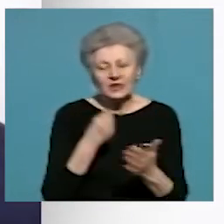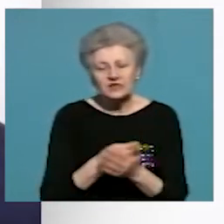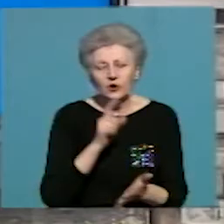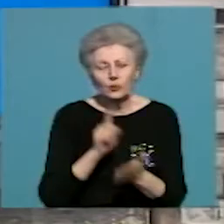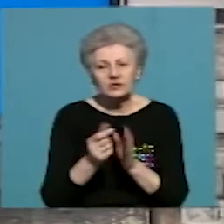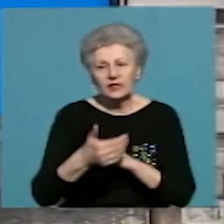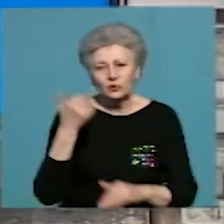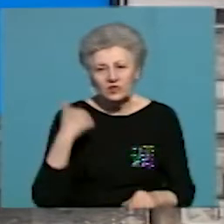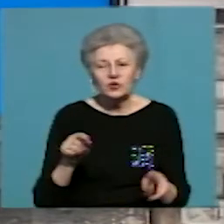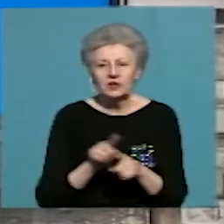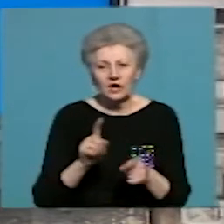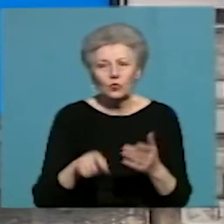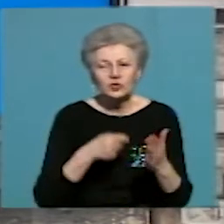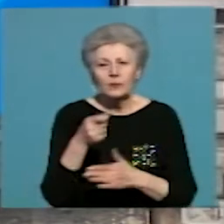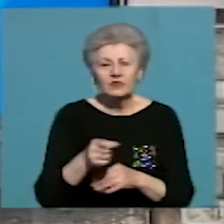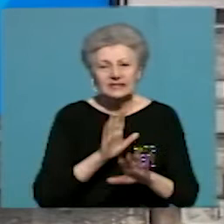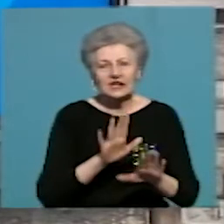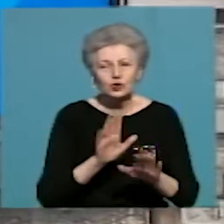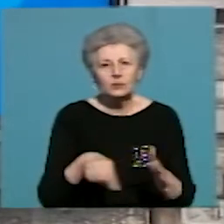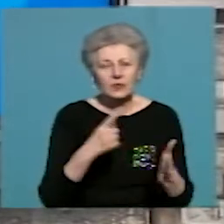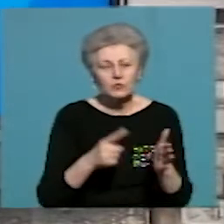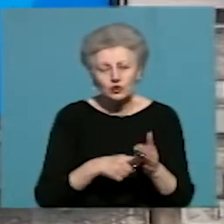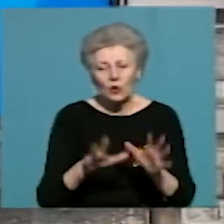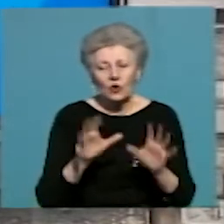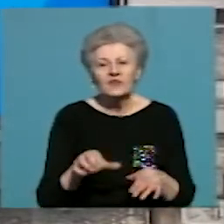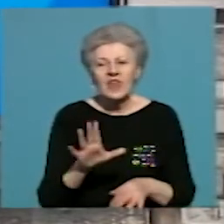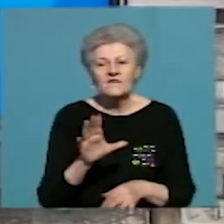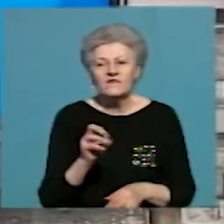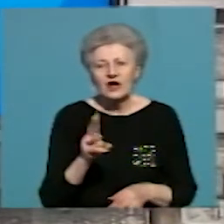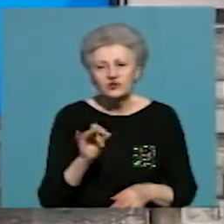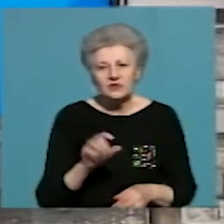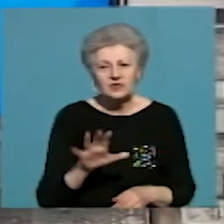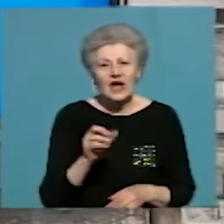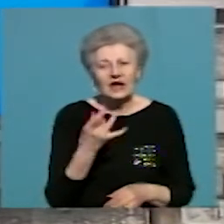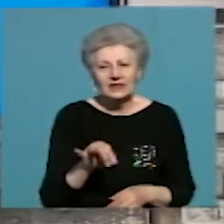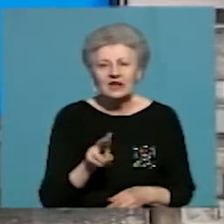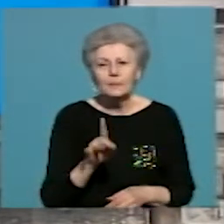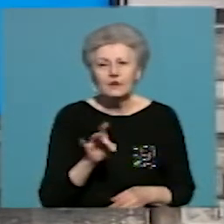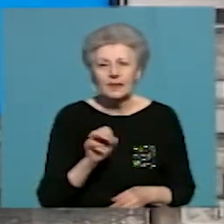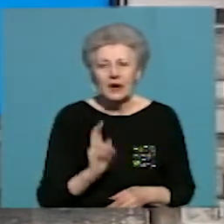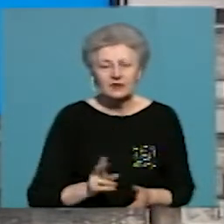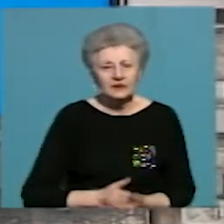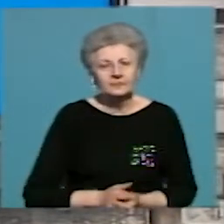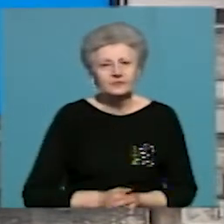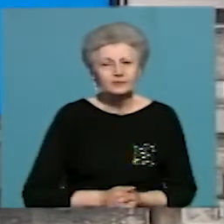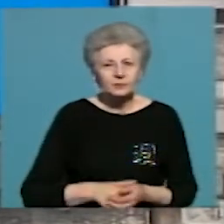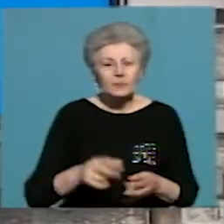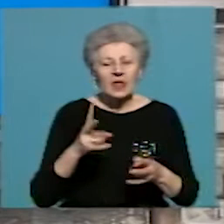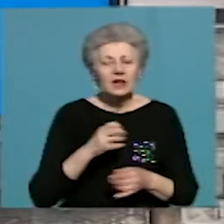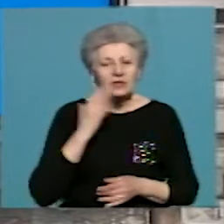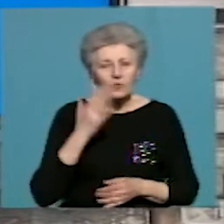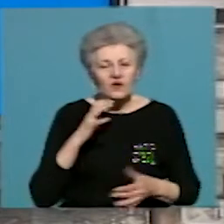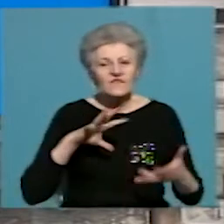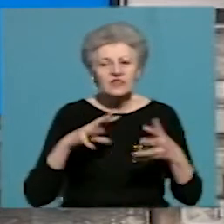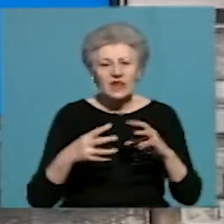Вижницької РДА також подав заступник міського голови Вашківці Вижницького району Андрій Приймак. На Буковині